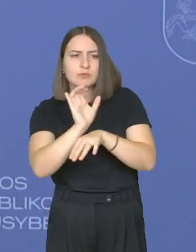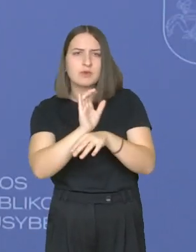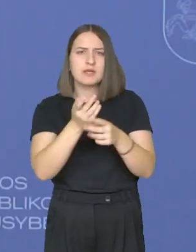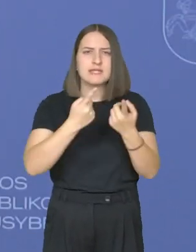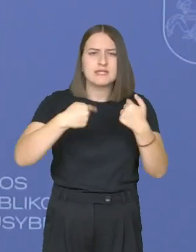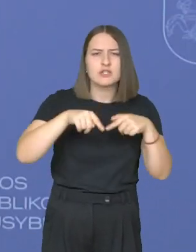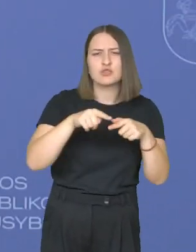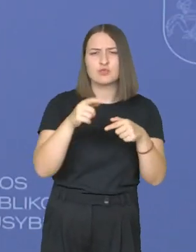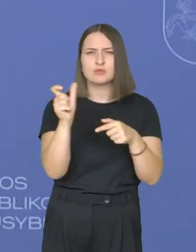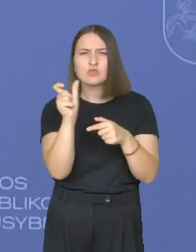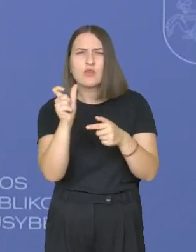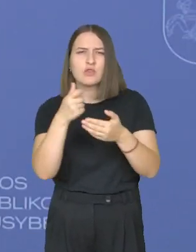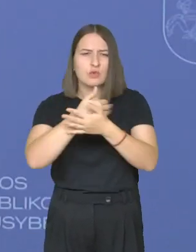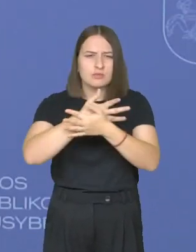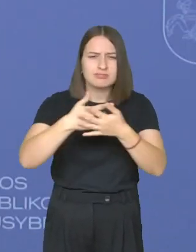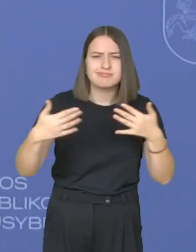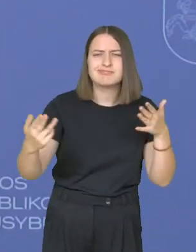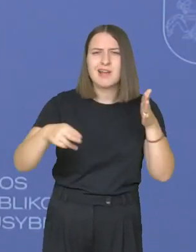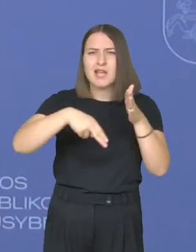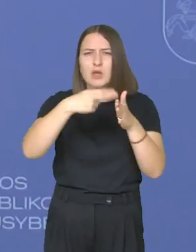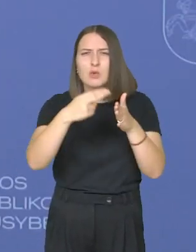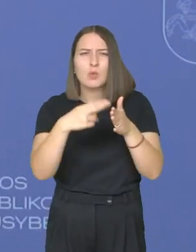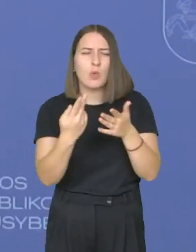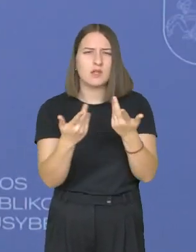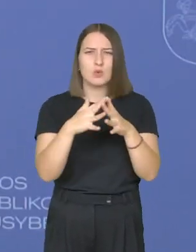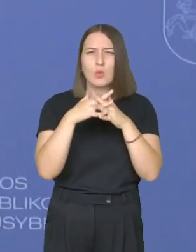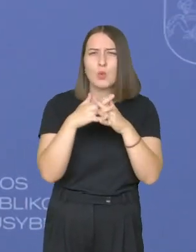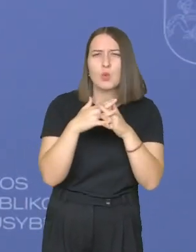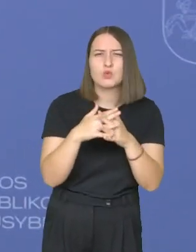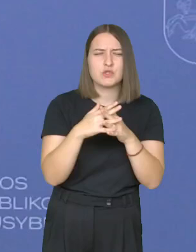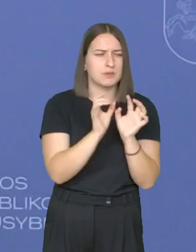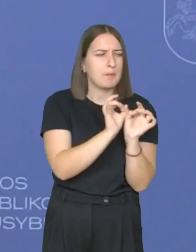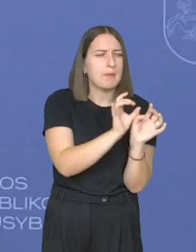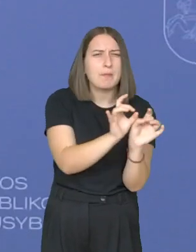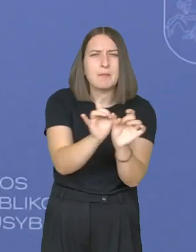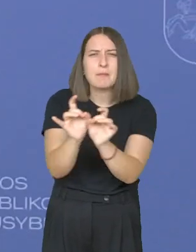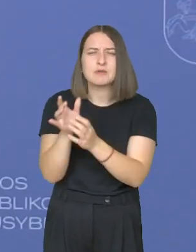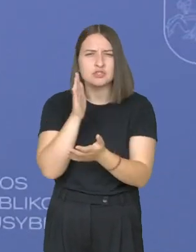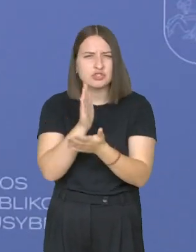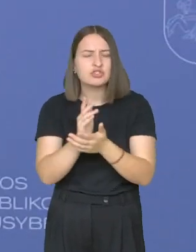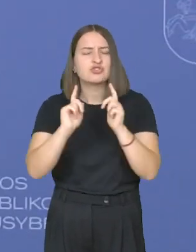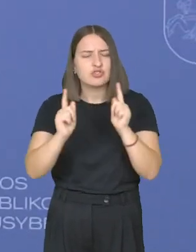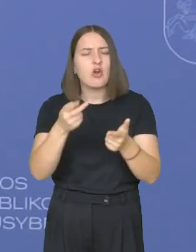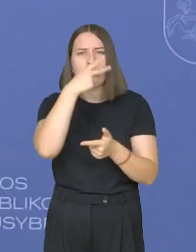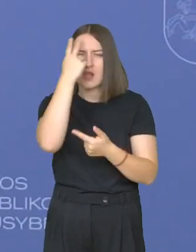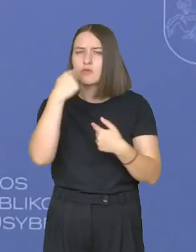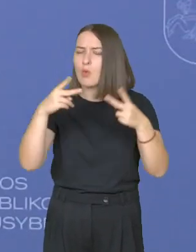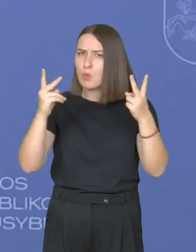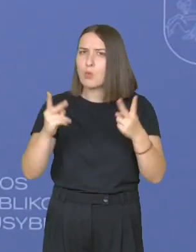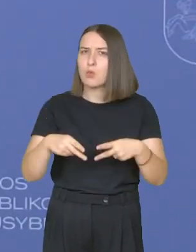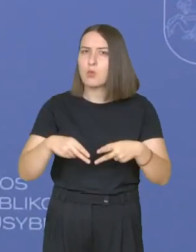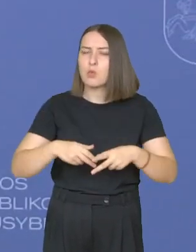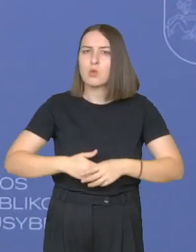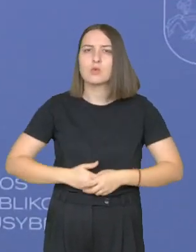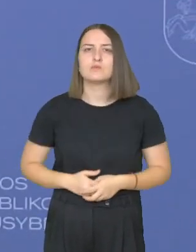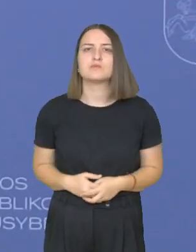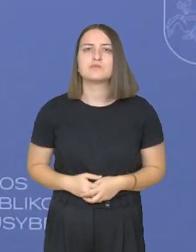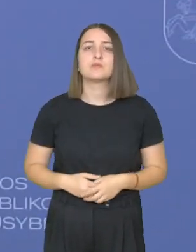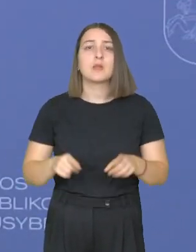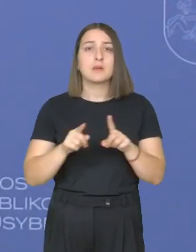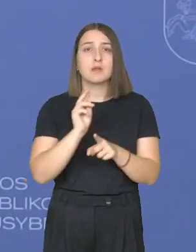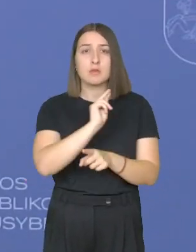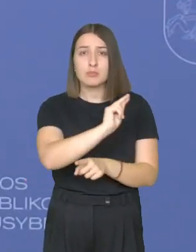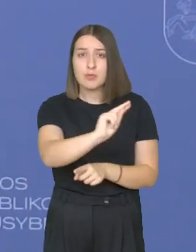įvairiai ginkluotės rūšiai skirtų kalibrų gamyba ir yra reikalinga lietuvai aš tik priminsiu kad mūsų du batalionai